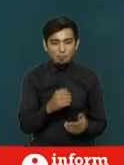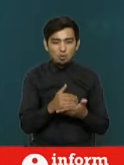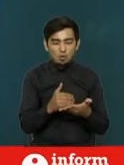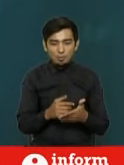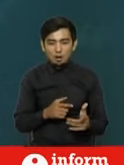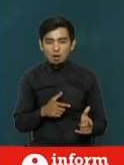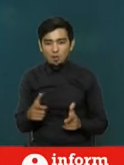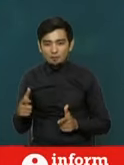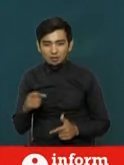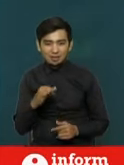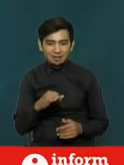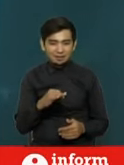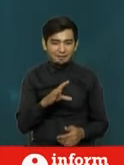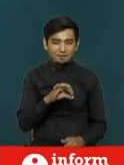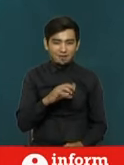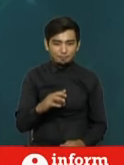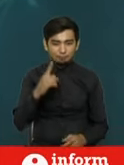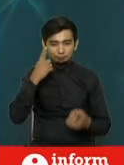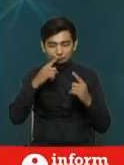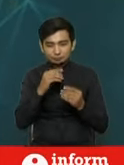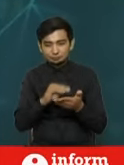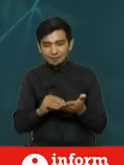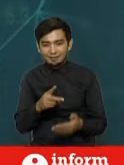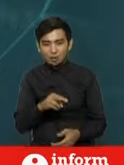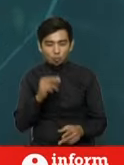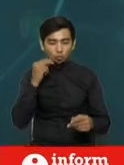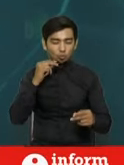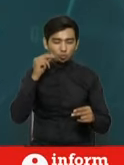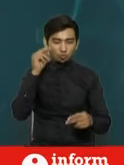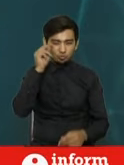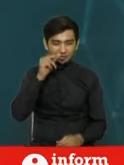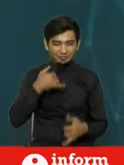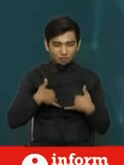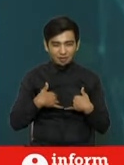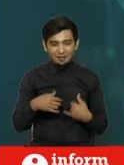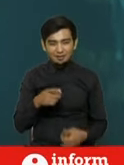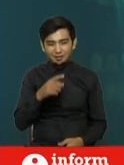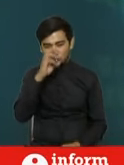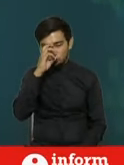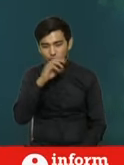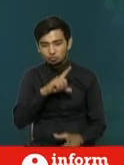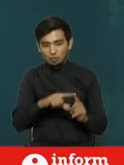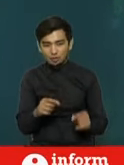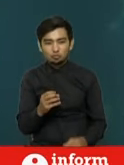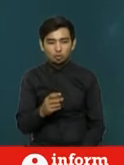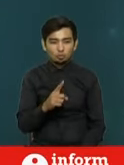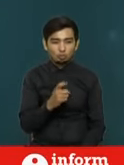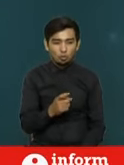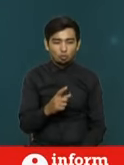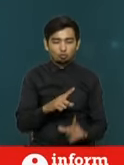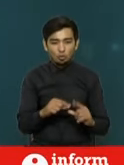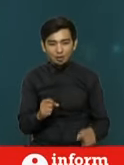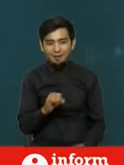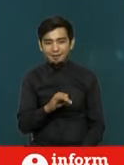веб-разработчиков в сфере искусственного интеллекта для учителей государственных школ также для учителей 100 школ по it дисциплинам